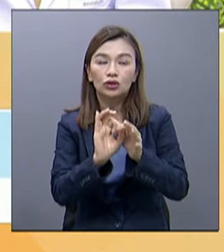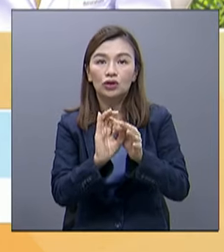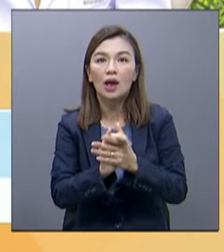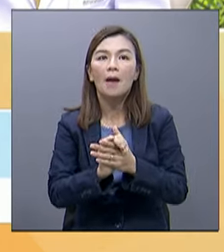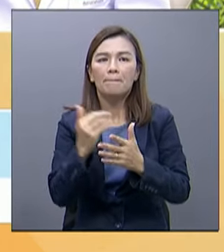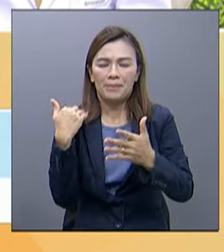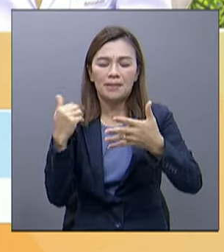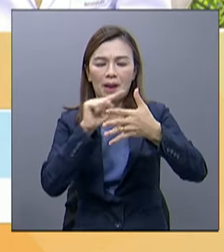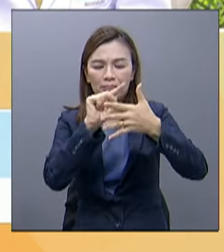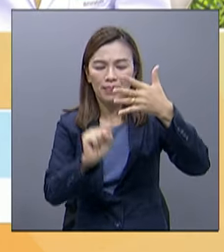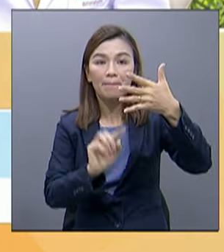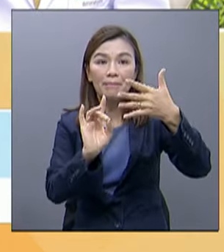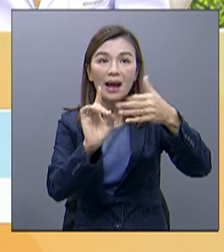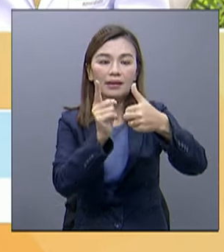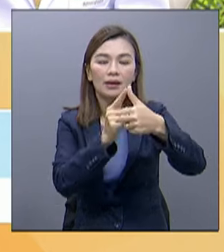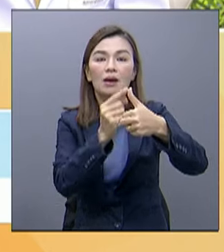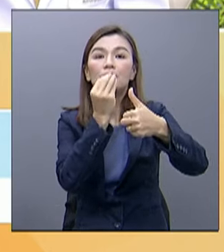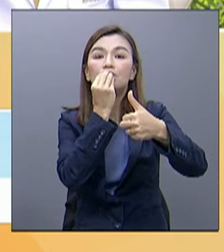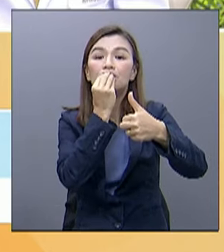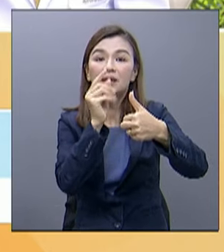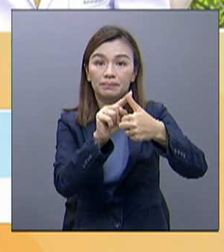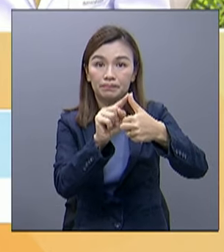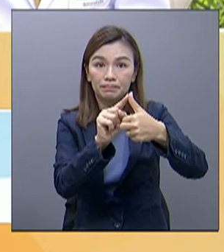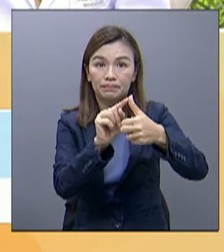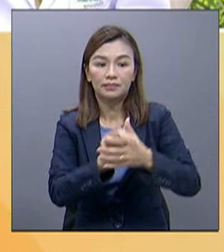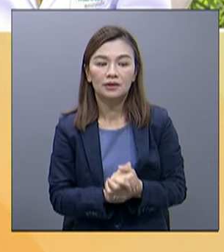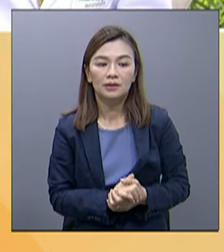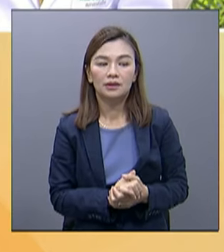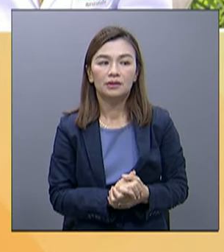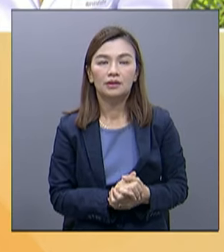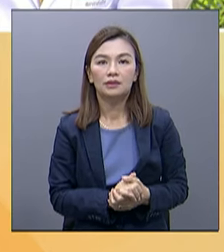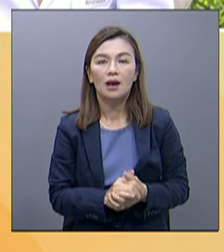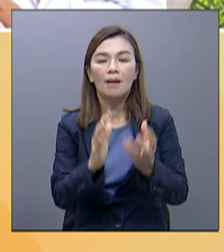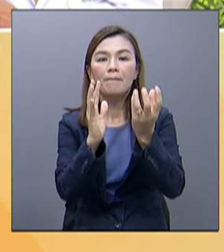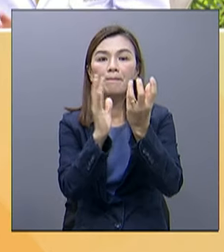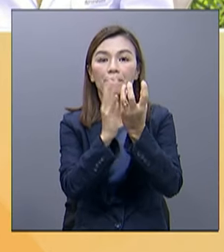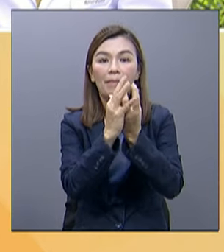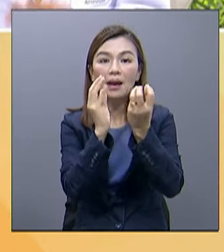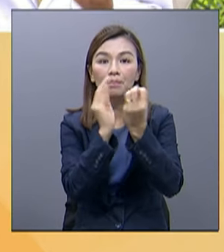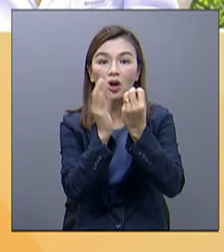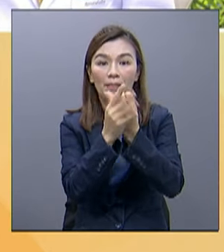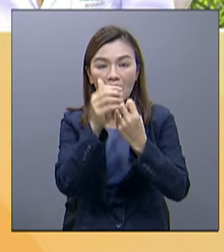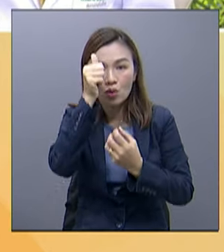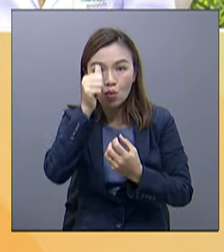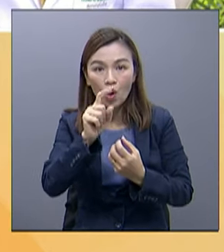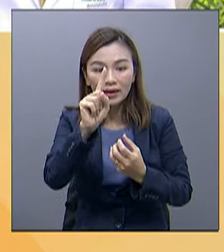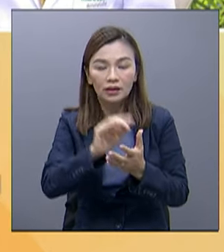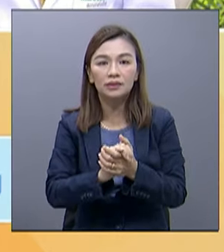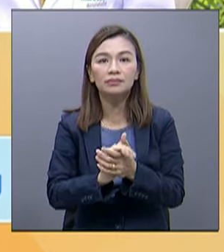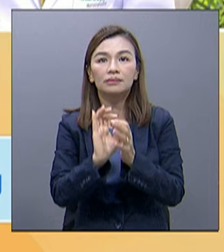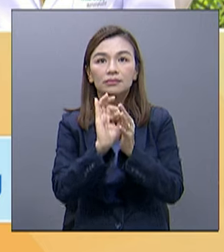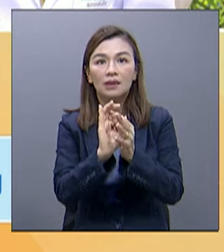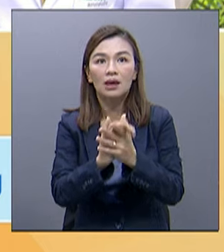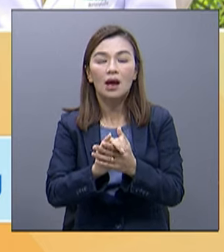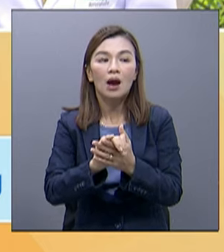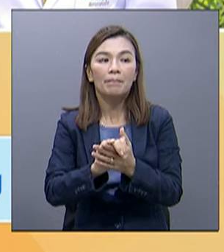8ตัวครับอย่างเช่นเรื่องอาหารเนี่ยเอาง่ายๆเลยก็คือกินผักผลไม้ให้เกินวันละ 5ฝ่ามือ 5ฝ่า